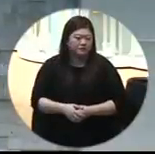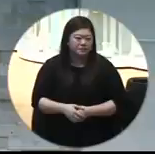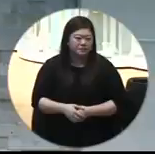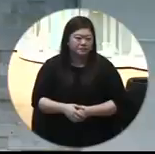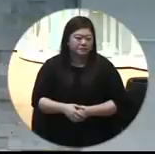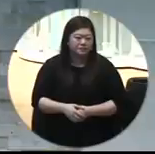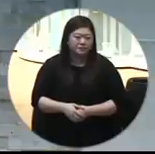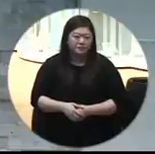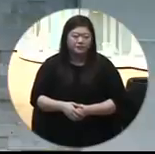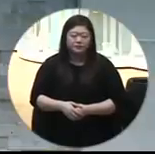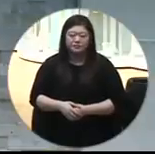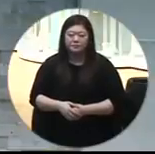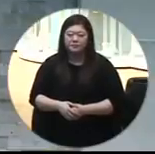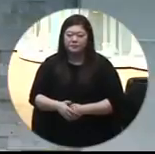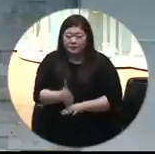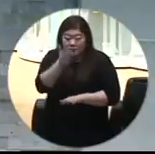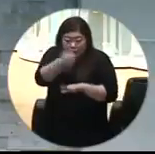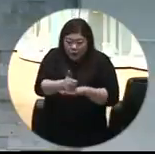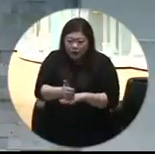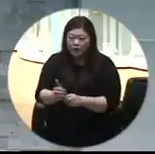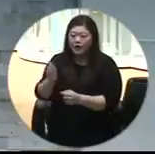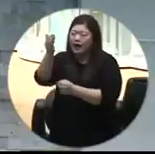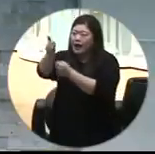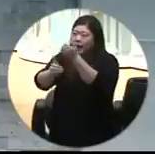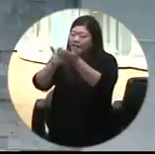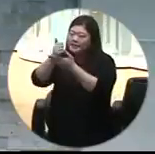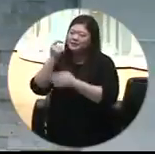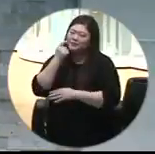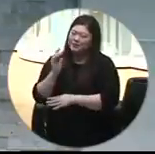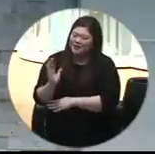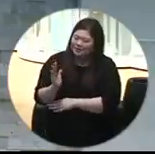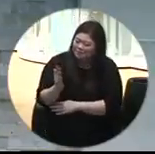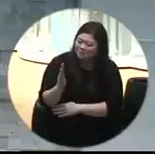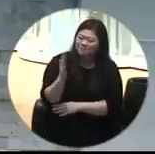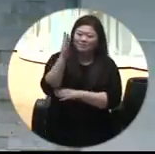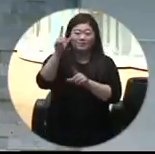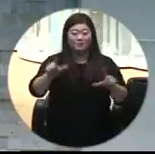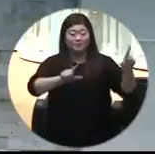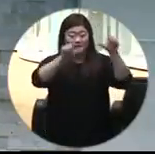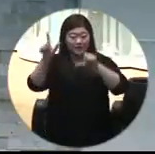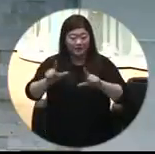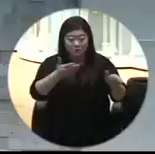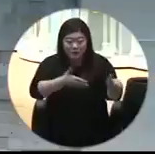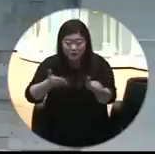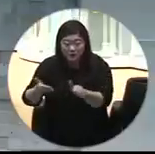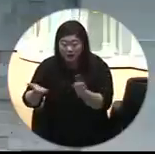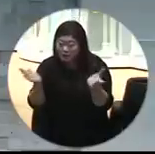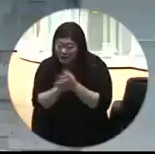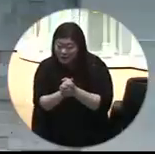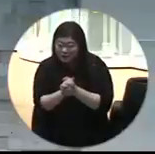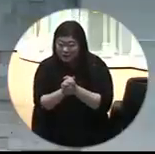그래서 하나님을 최고로 영화롭게 하는 전도자의 삶을 사시기를 제물로 축복합니다.